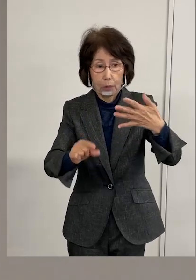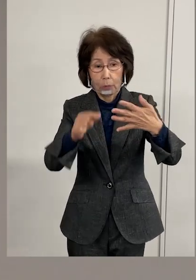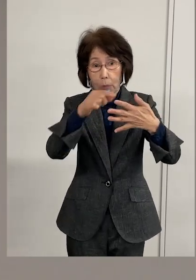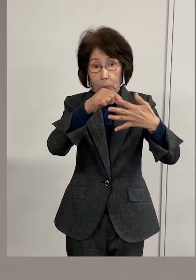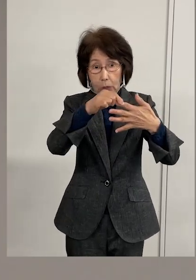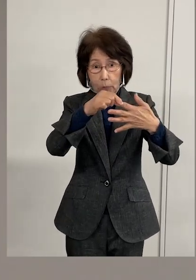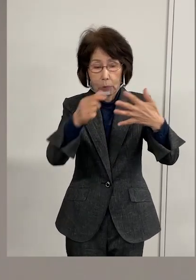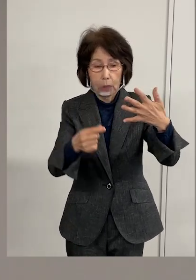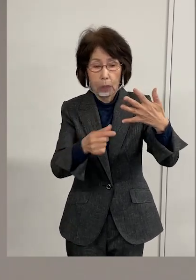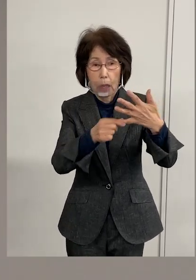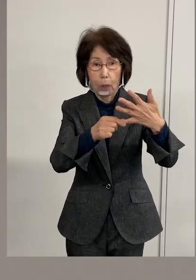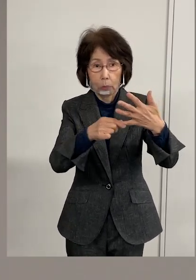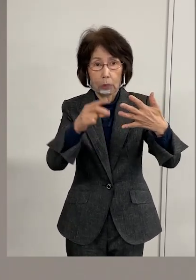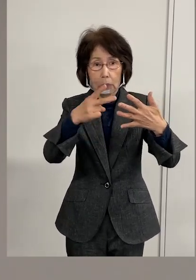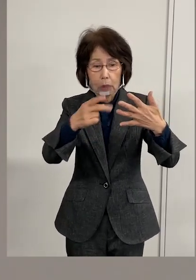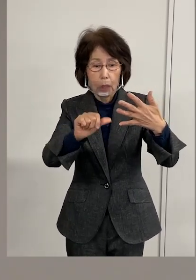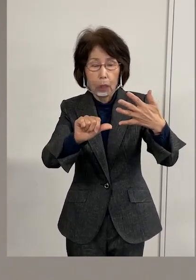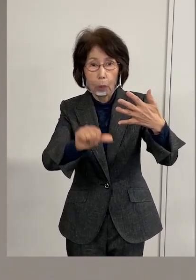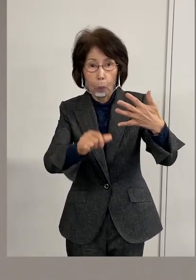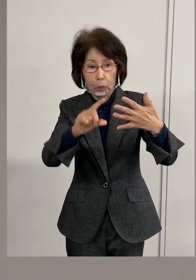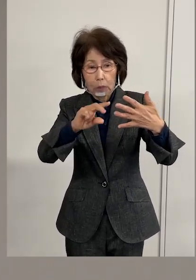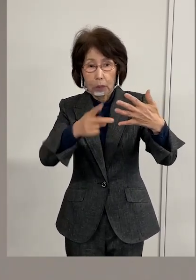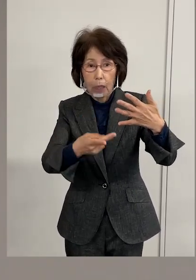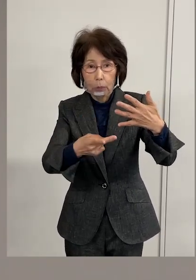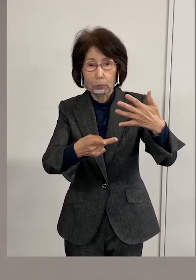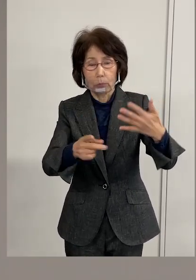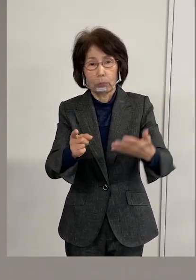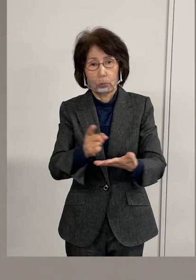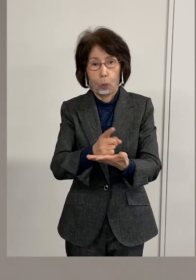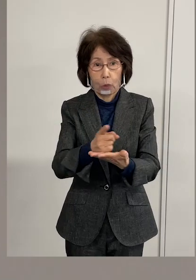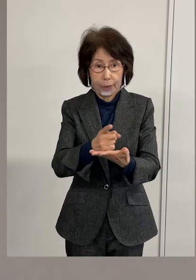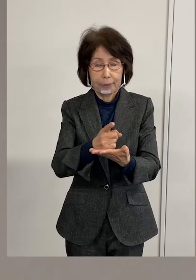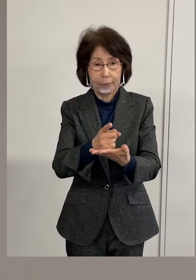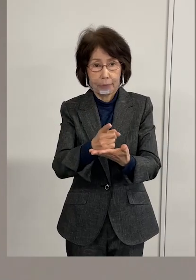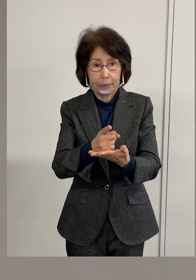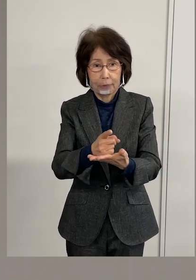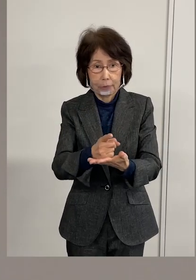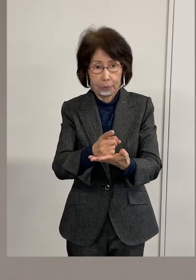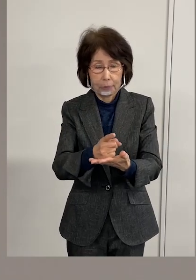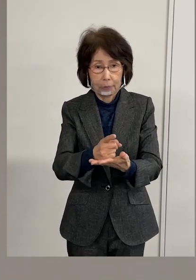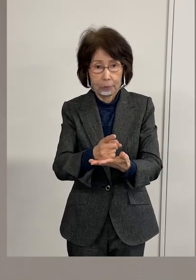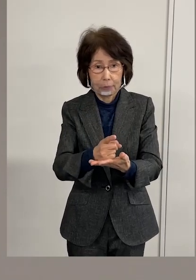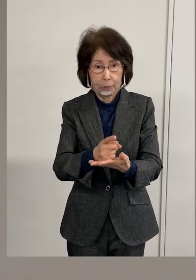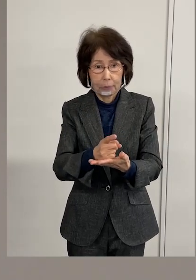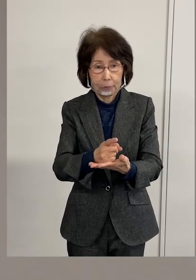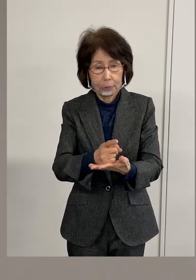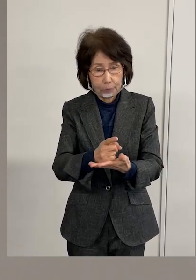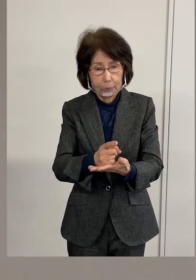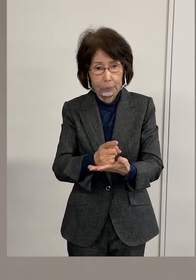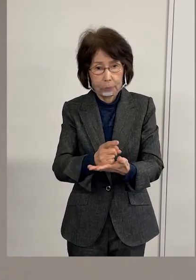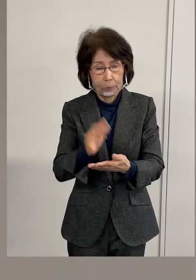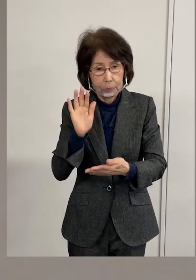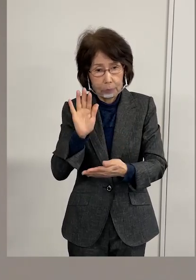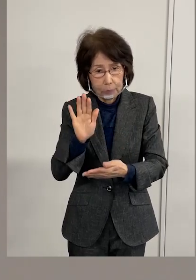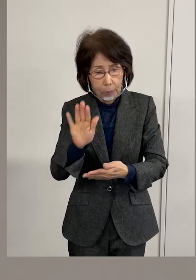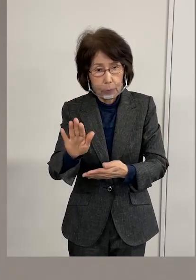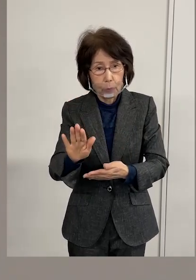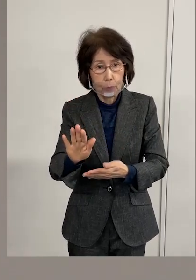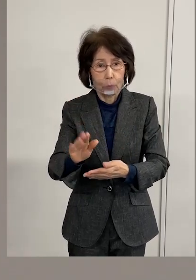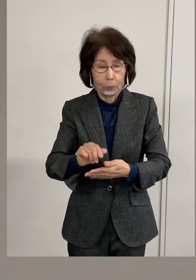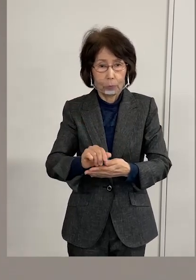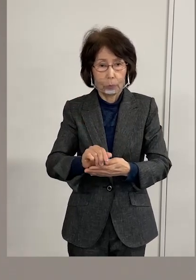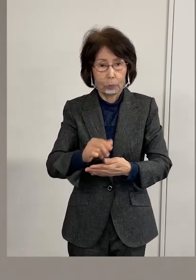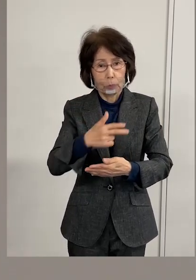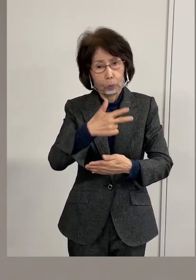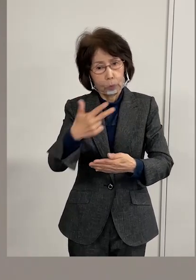五類への見直しの方針ですが、あくまでも、につきまして、今週中にどうも結論が出そうだという状況になっており